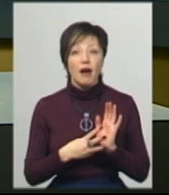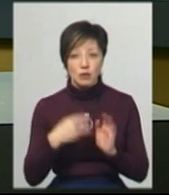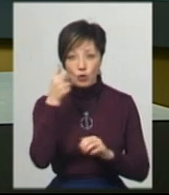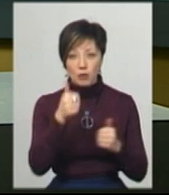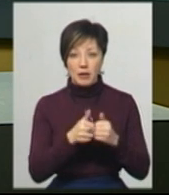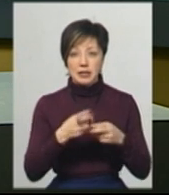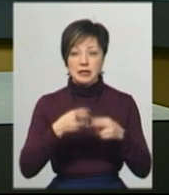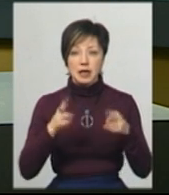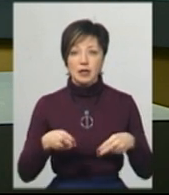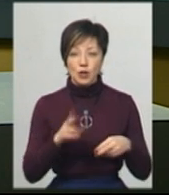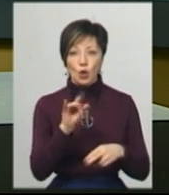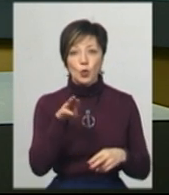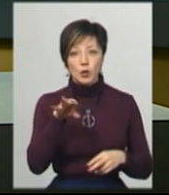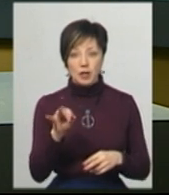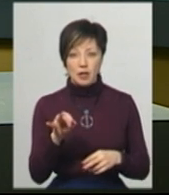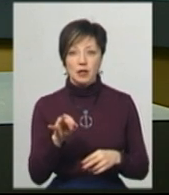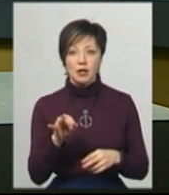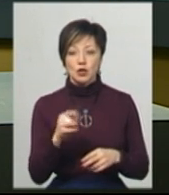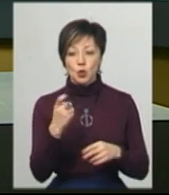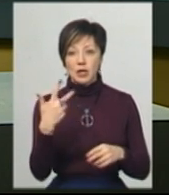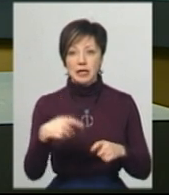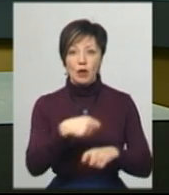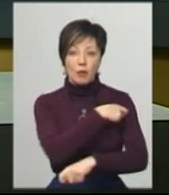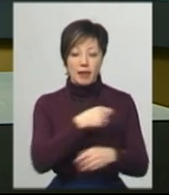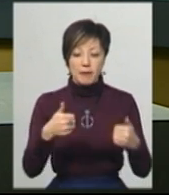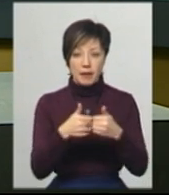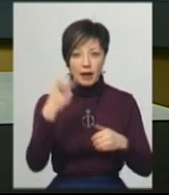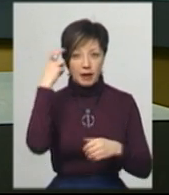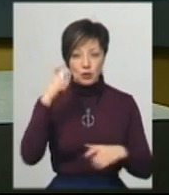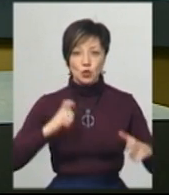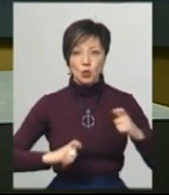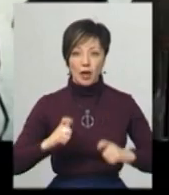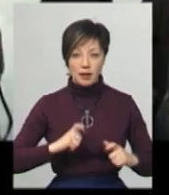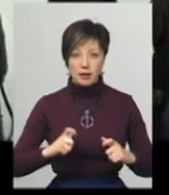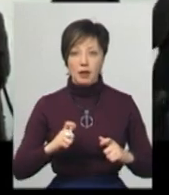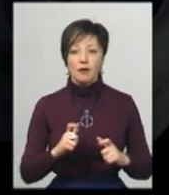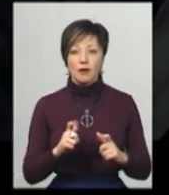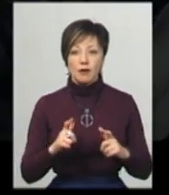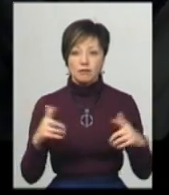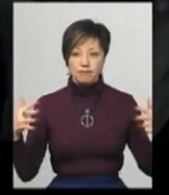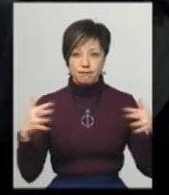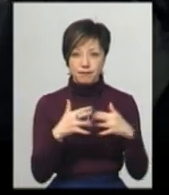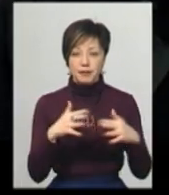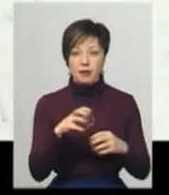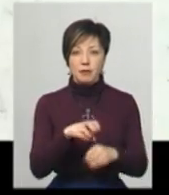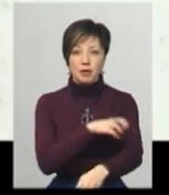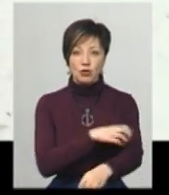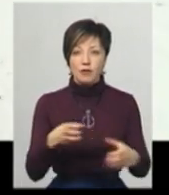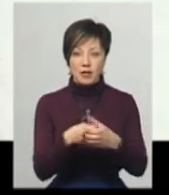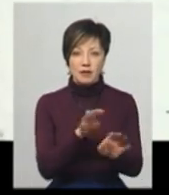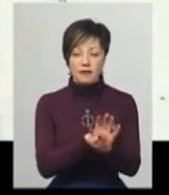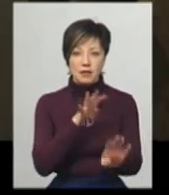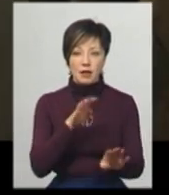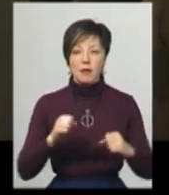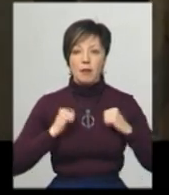біля залізничної станції Крути, що за 130 кілометрів від Києва, студенти та гімназисти вступили у бій із більшовицькими військами,